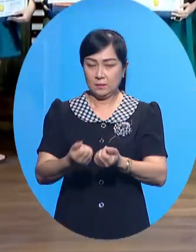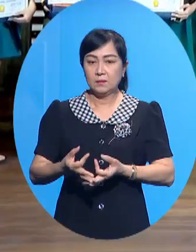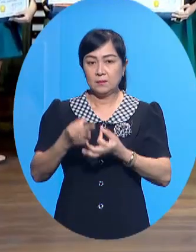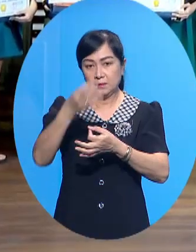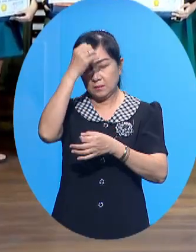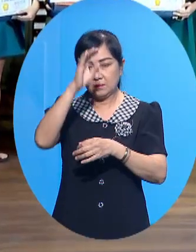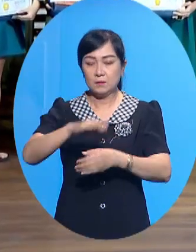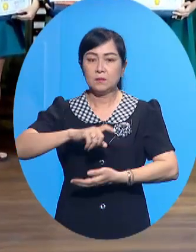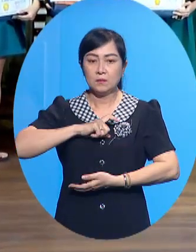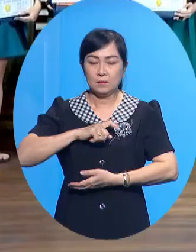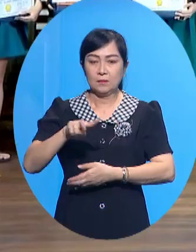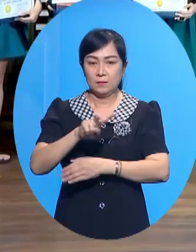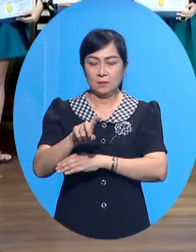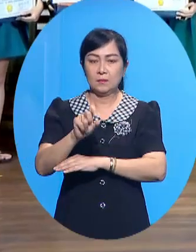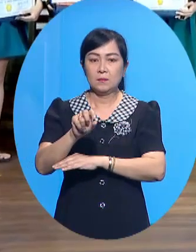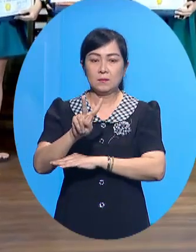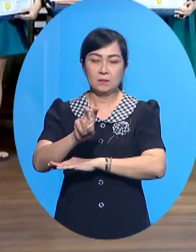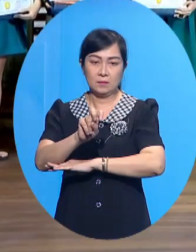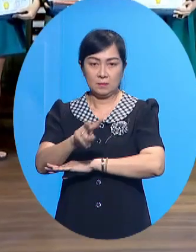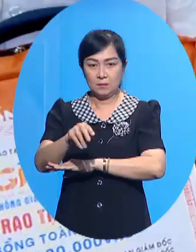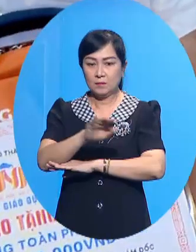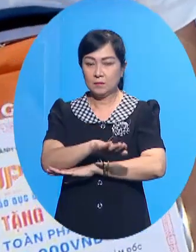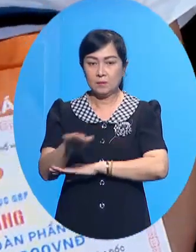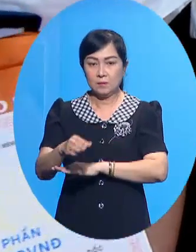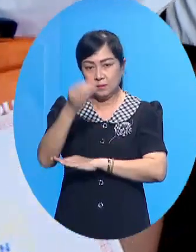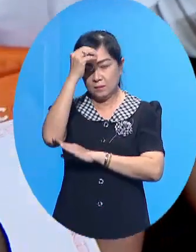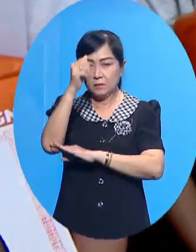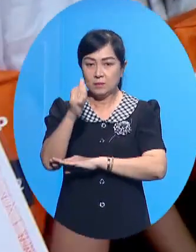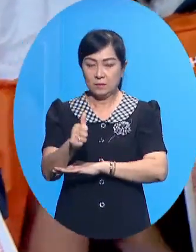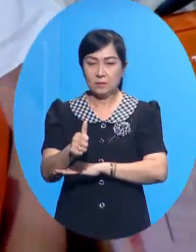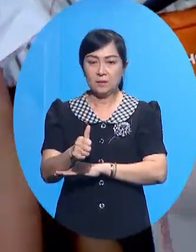học bổng và quà cho 212 sinh viên học sinh vượt khó học